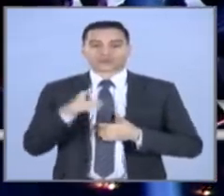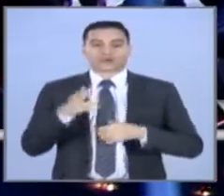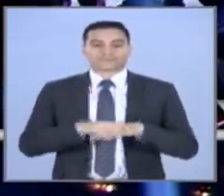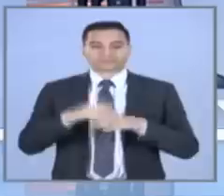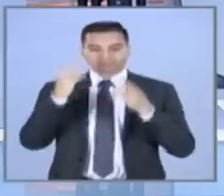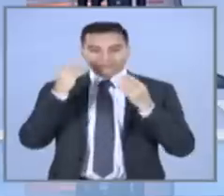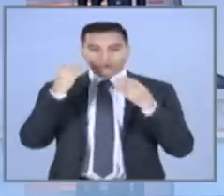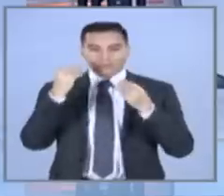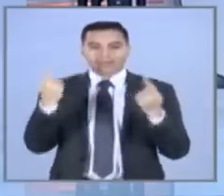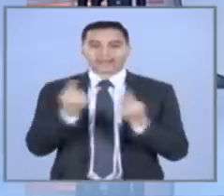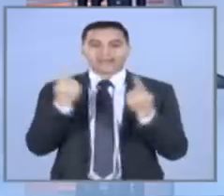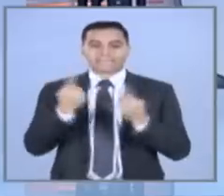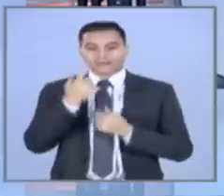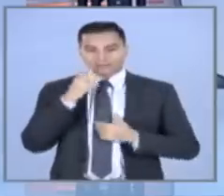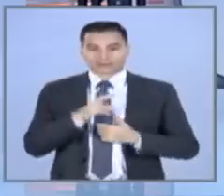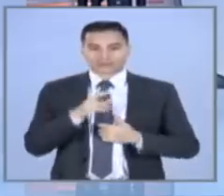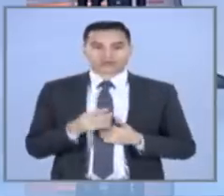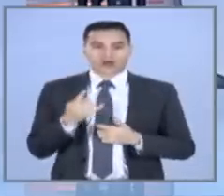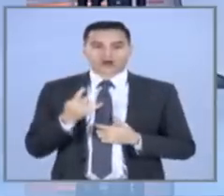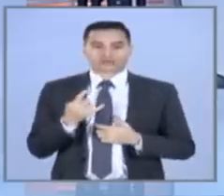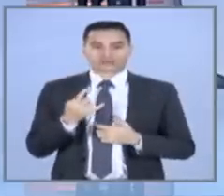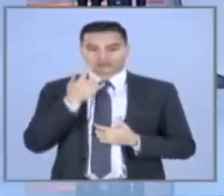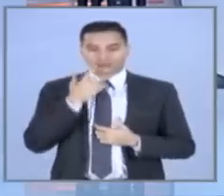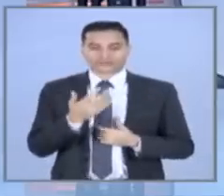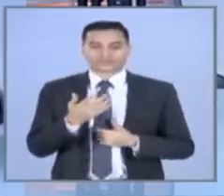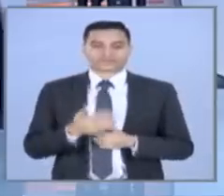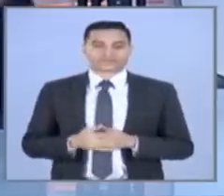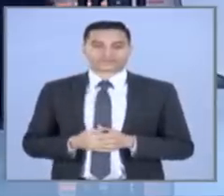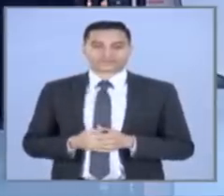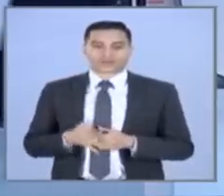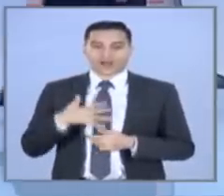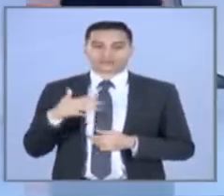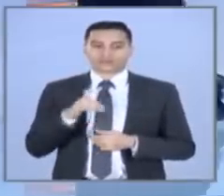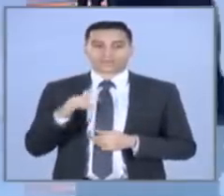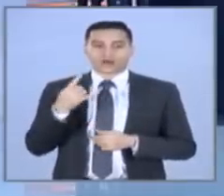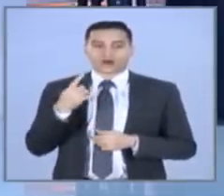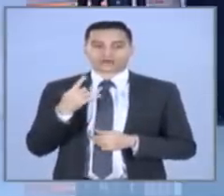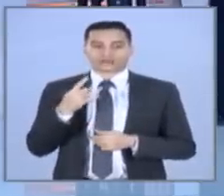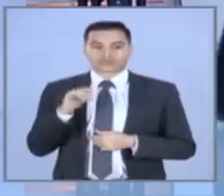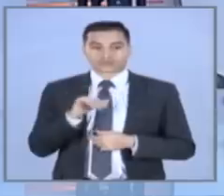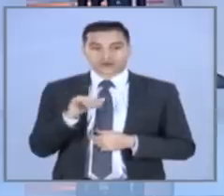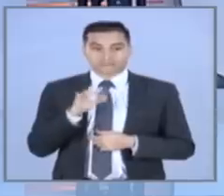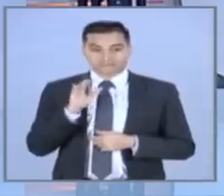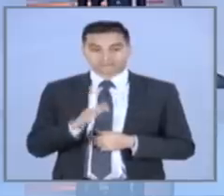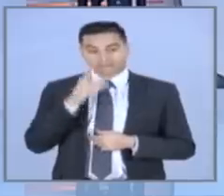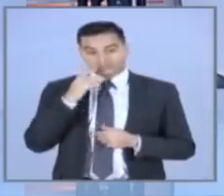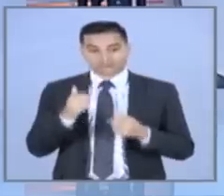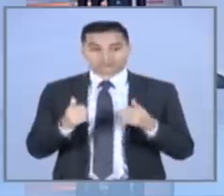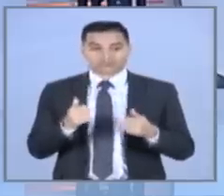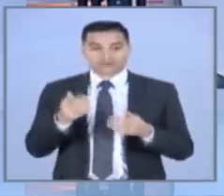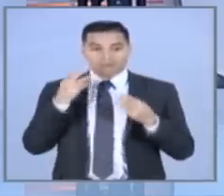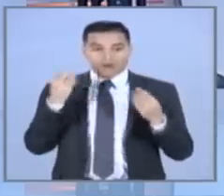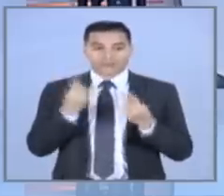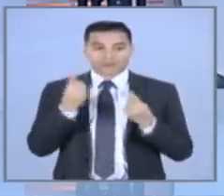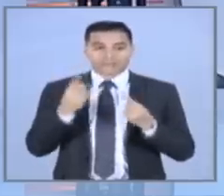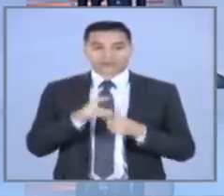في المعلومات العامة بعشر نقط، ومحتاجين العشر نقط دول. معلومات